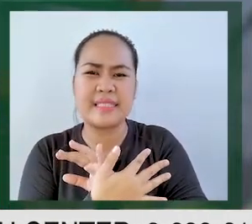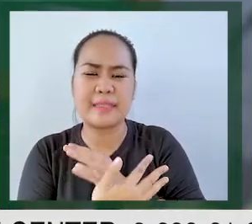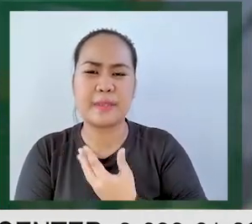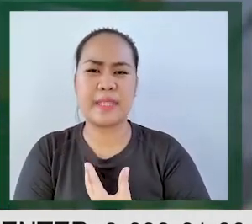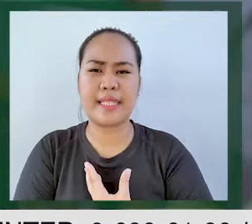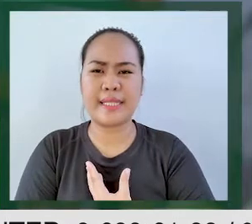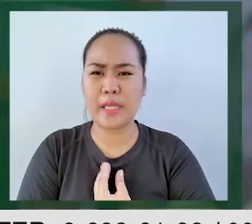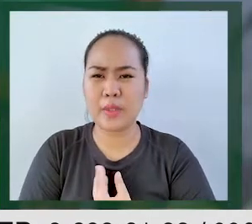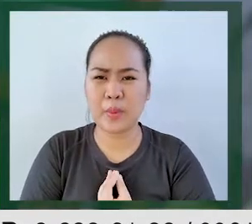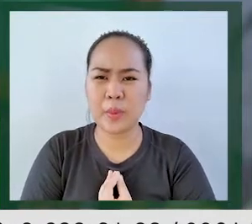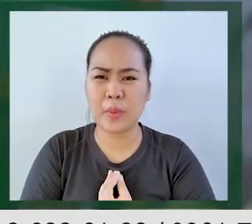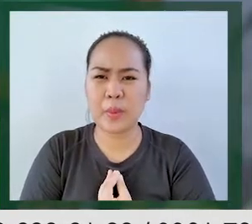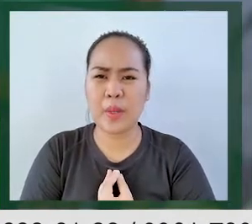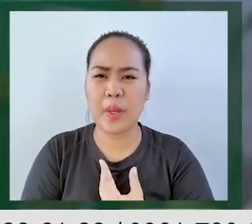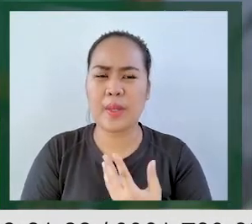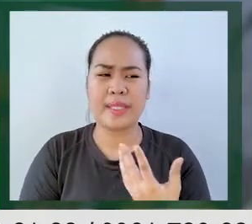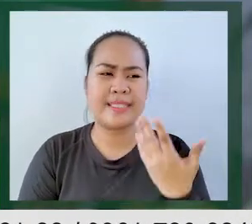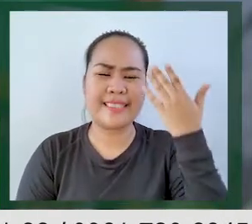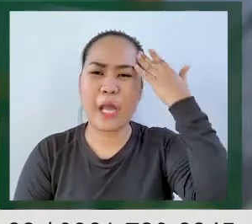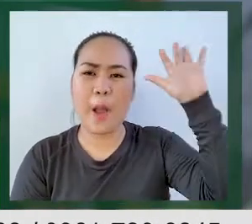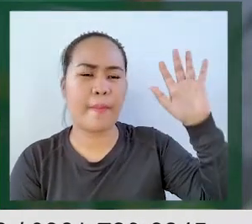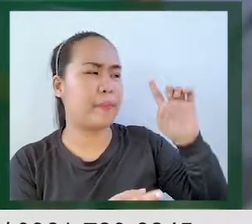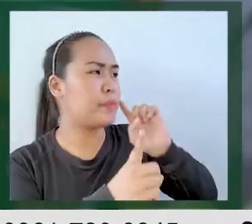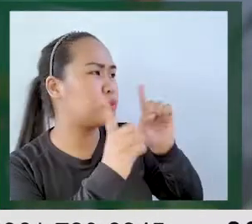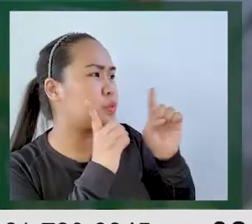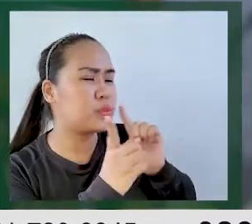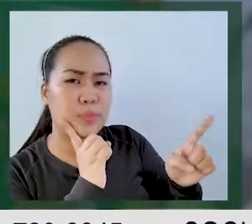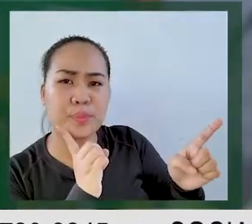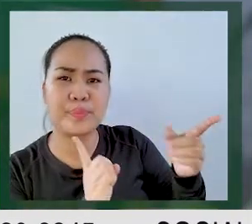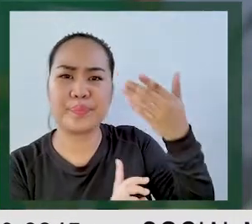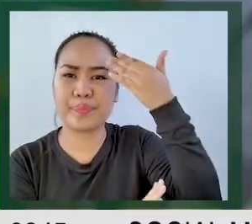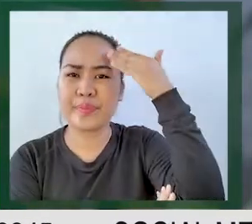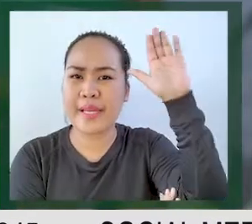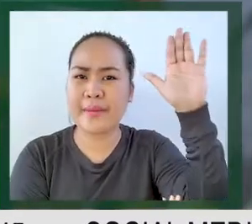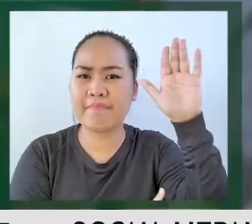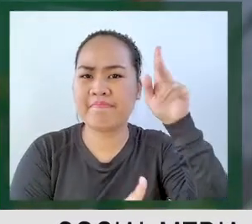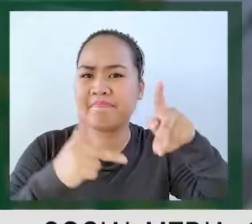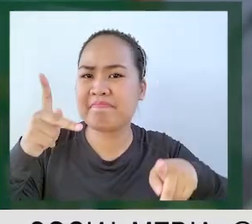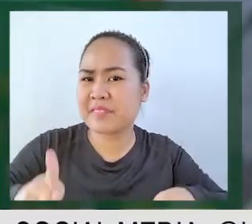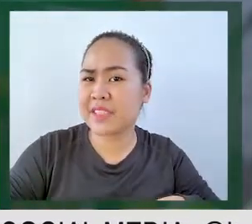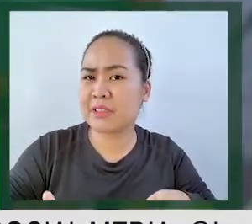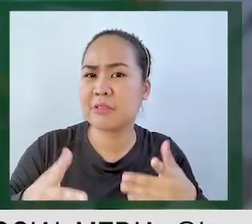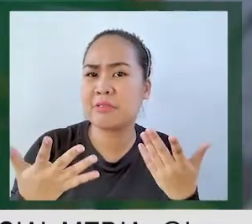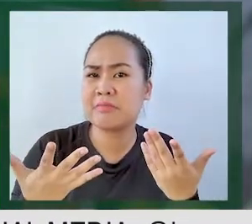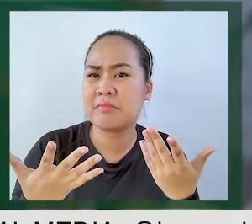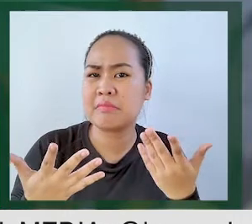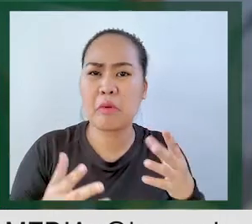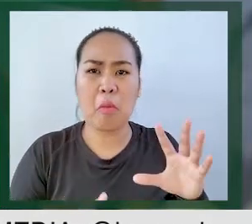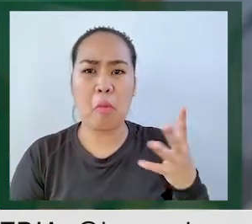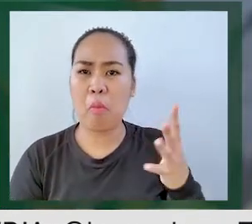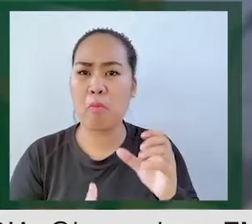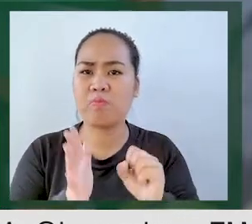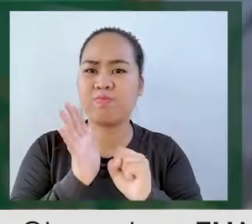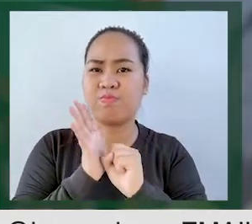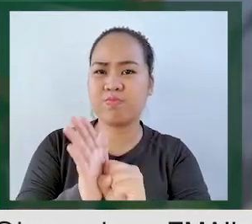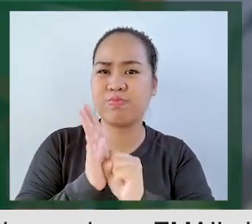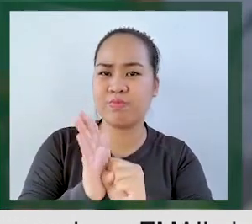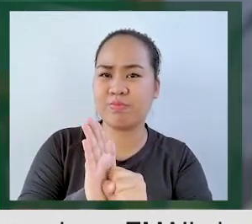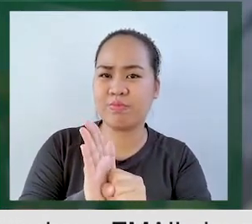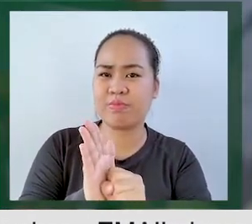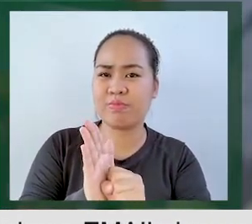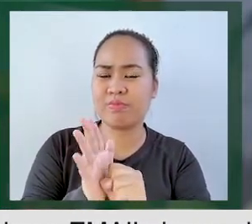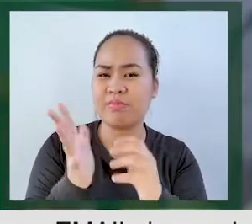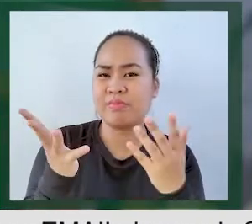COVID, no? Ang inyong kausap, ang inyong ka-interact na tao, walang symptoms,